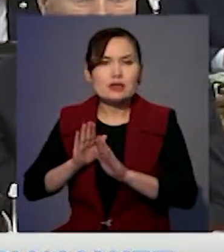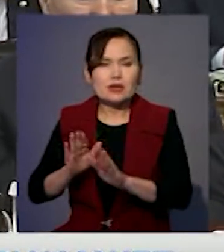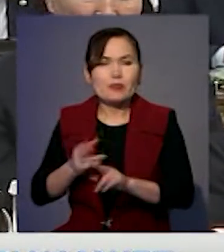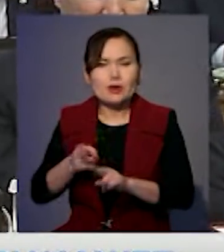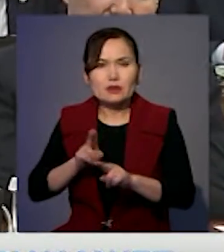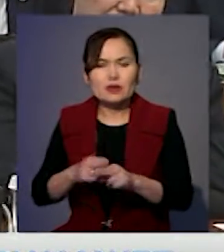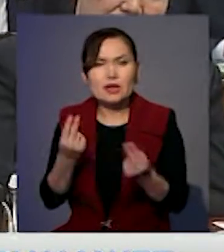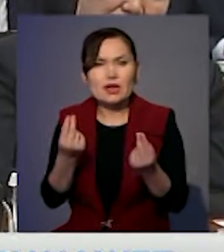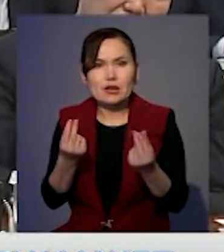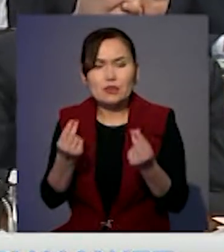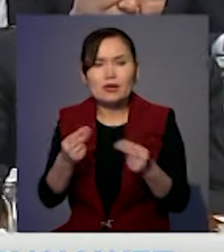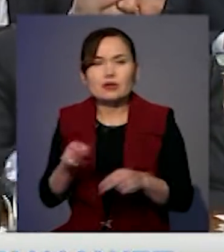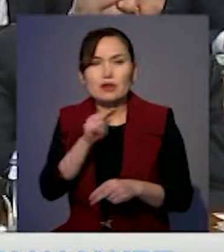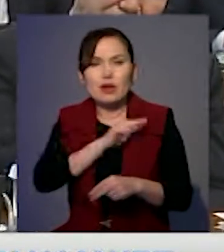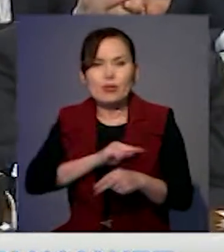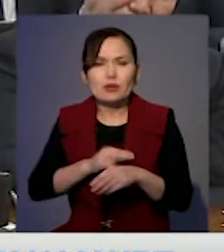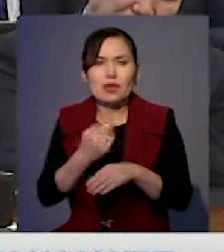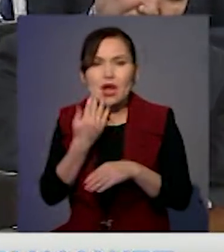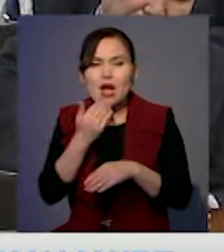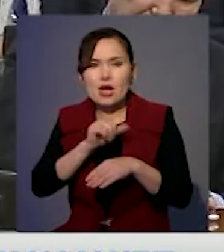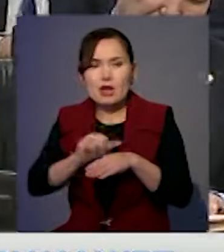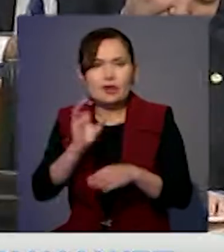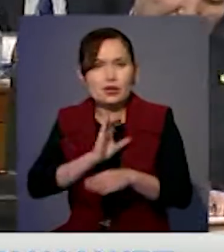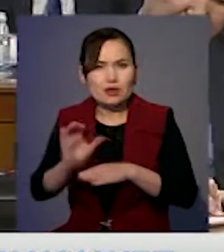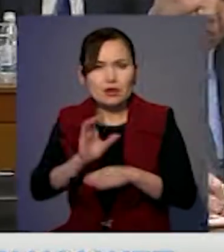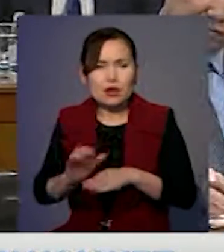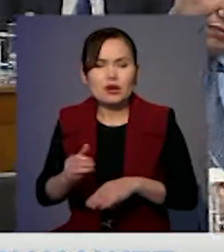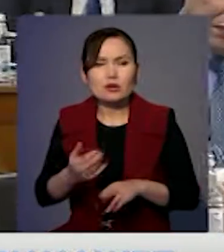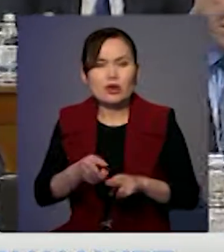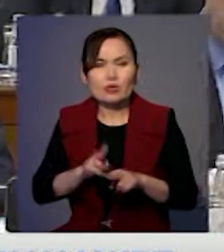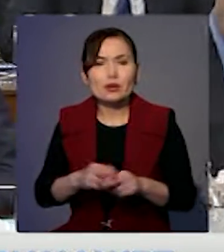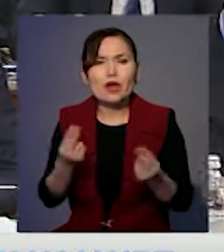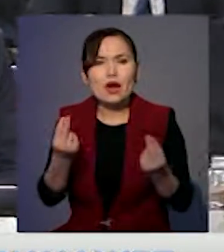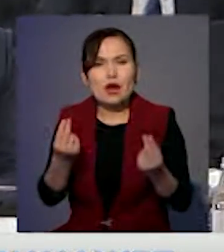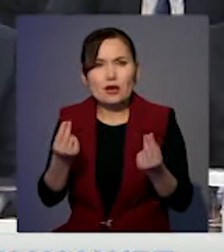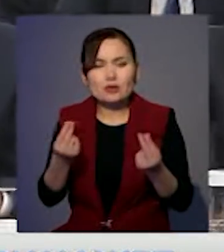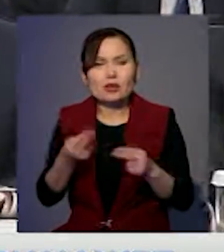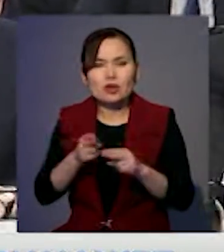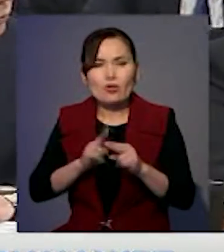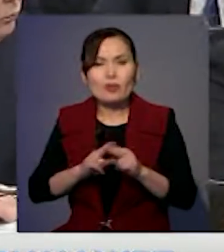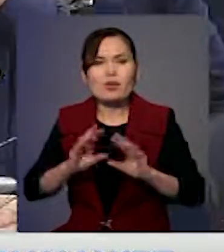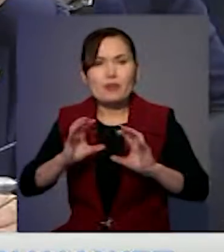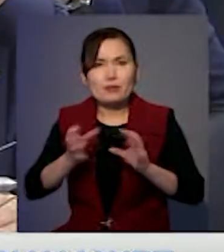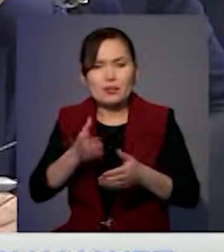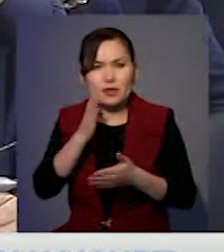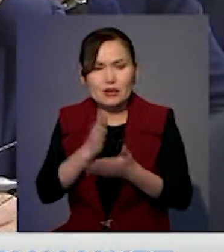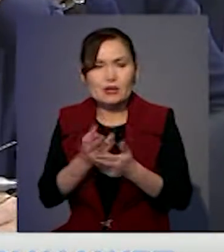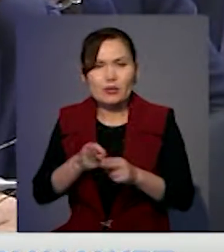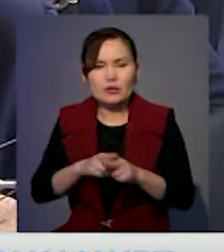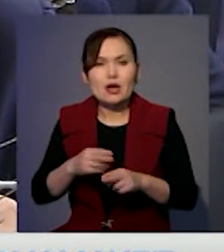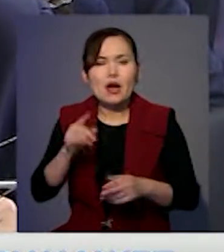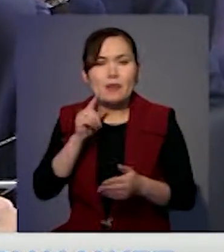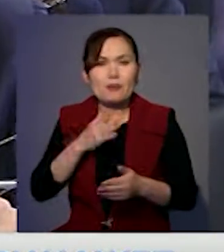за инвестиционную работу в экспорт. Дүниеде ақша көп, соны ала білу керек. Мы выпускаем более 500 новых